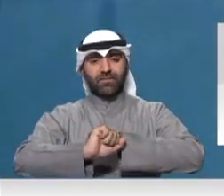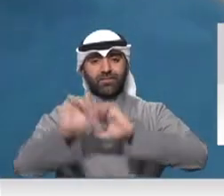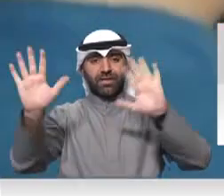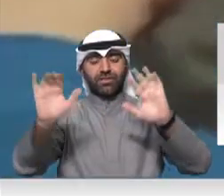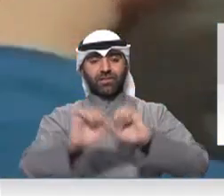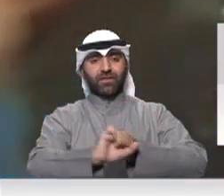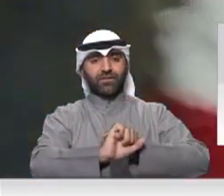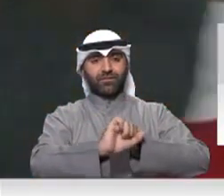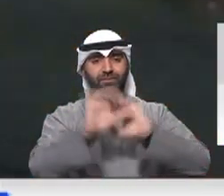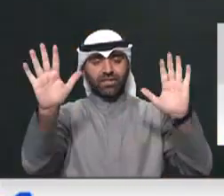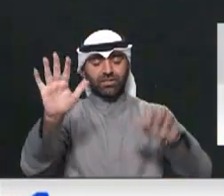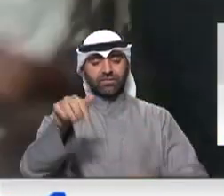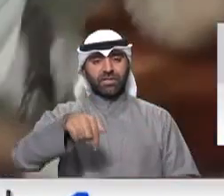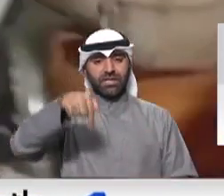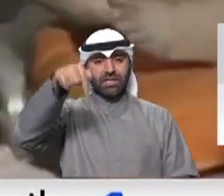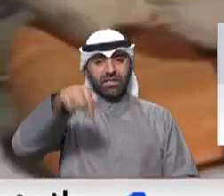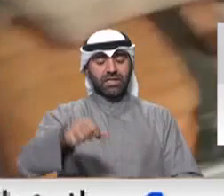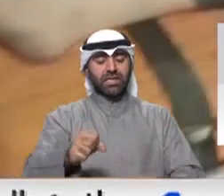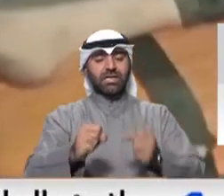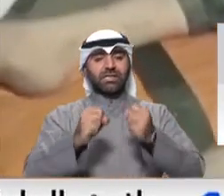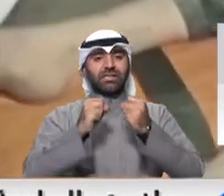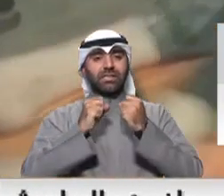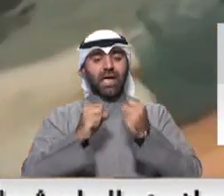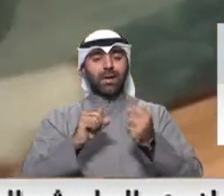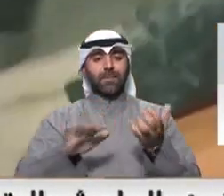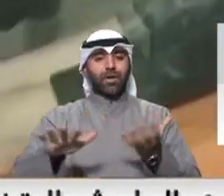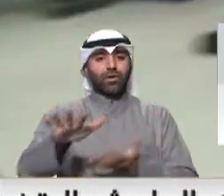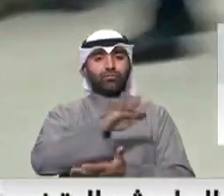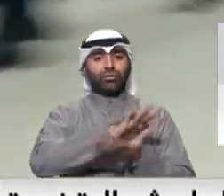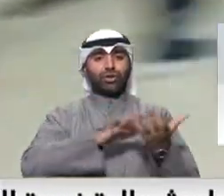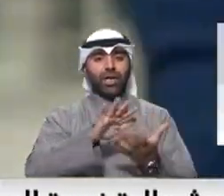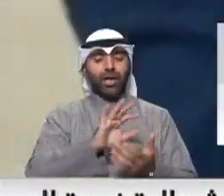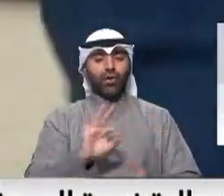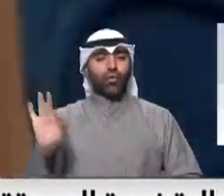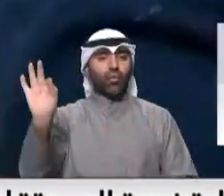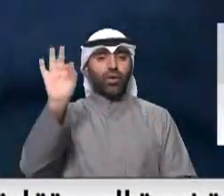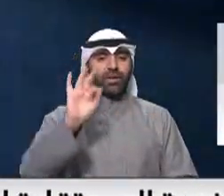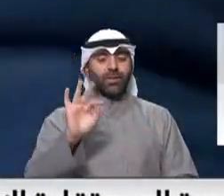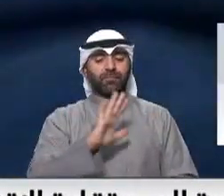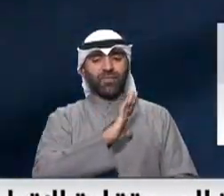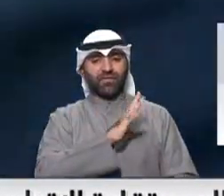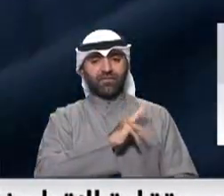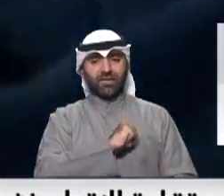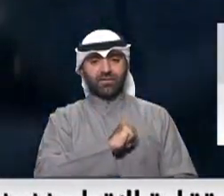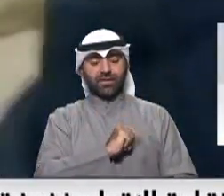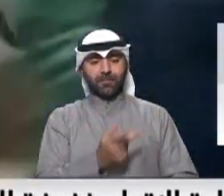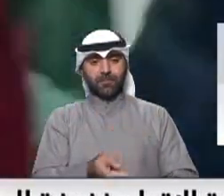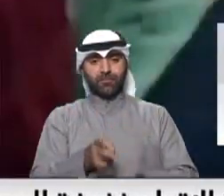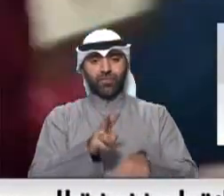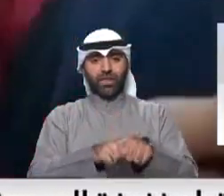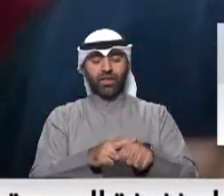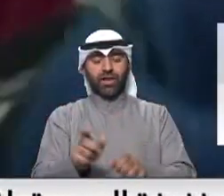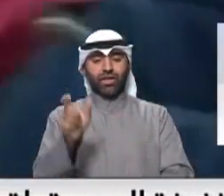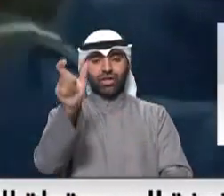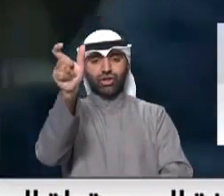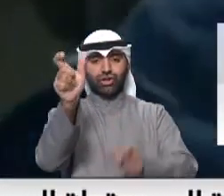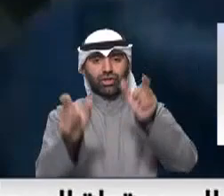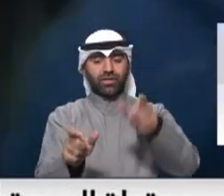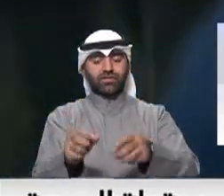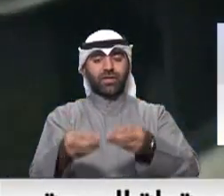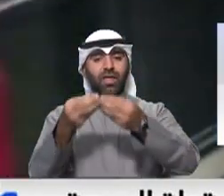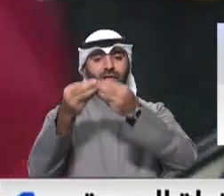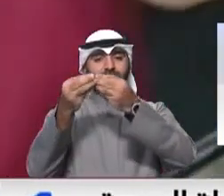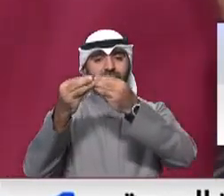السلاح وسط اطلاق نار بشكل كثيف ولا يزال عشرات الشهداء والجرحى ملقون في الشوارع ويمنع